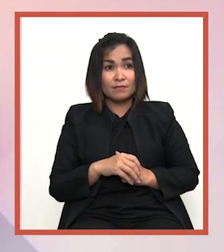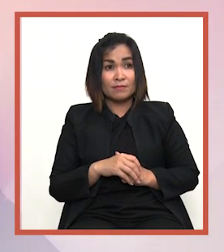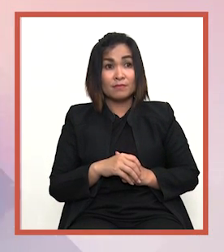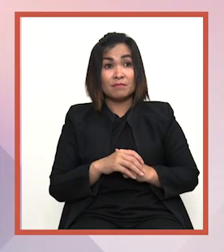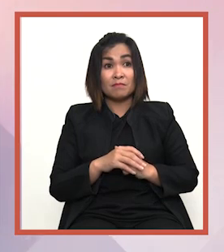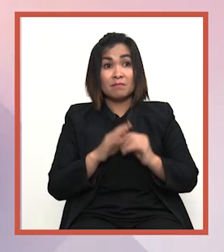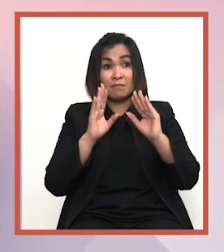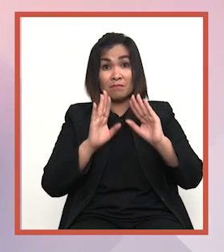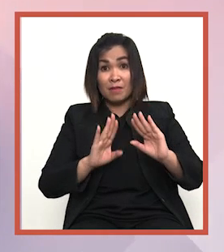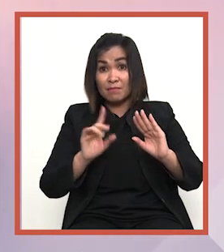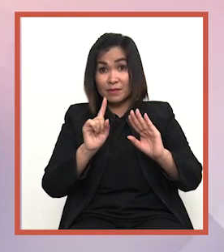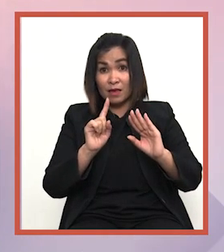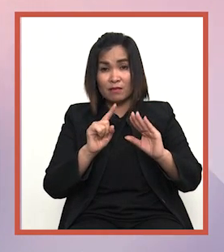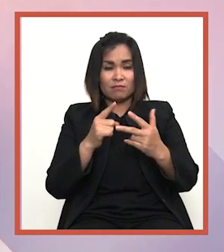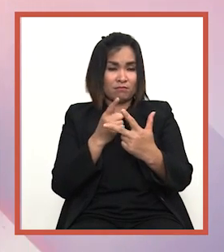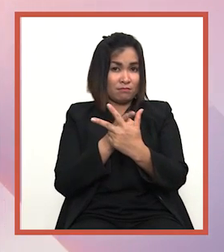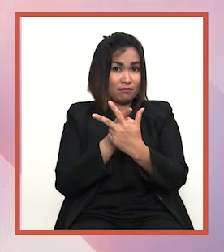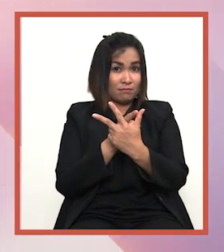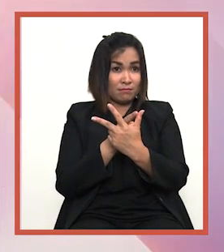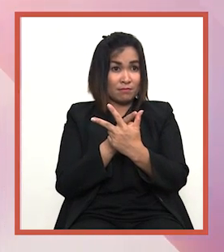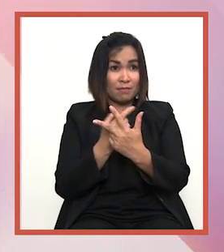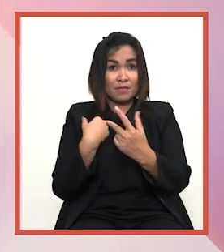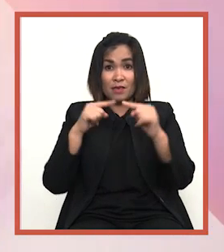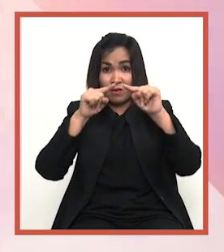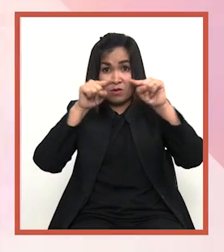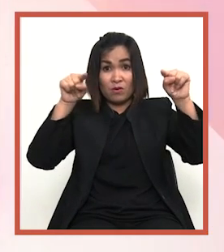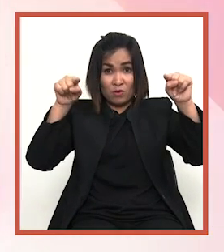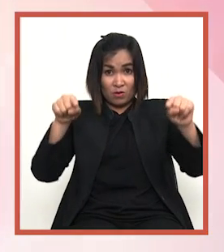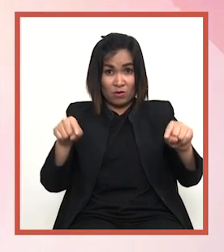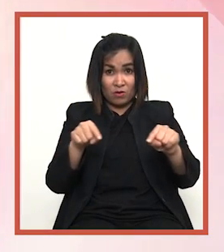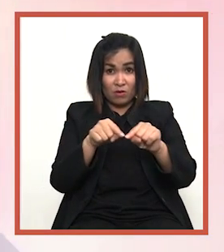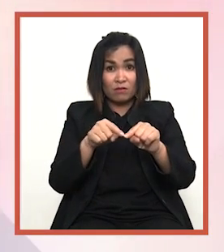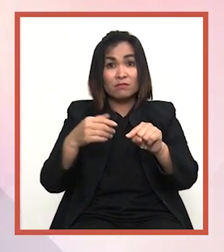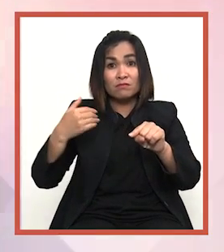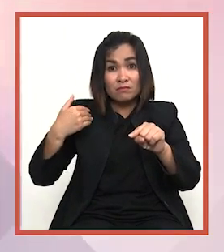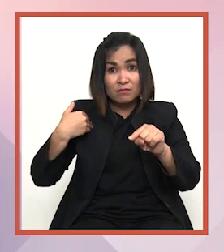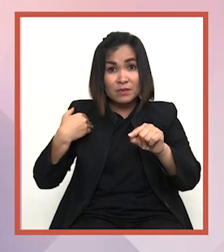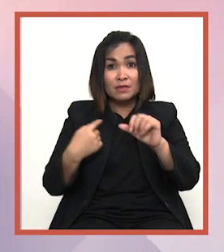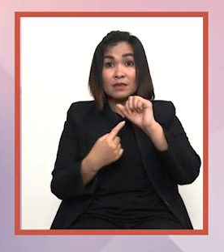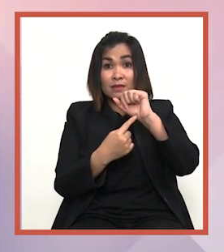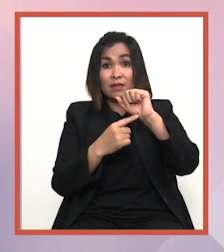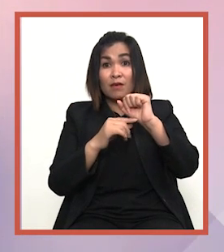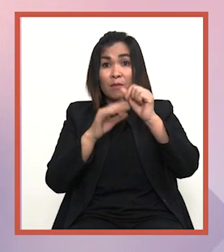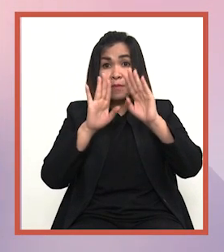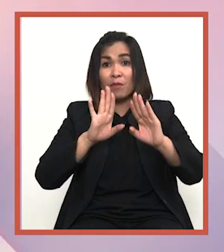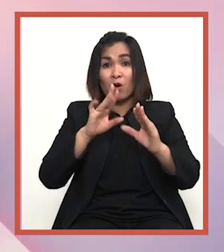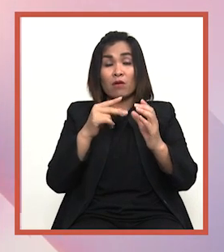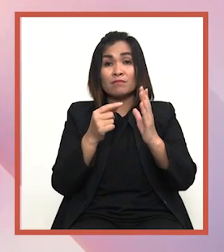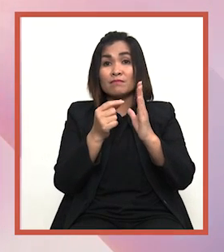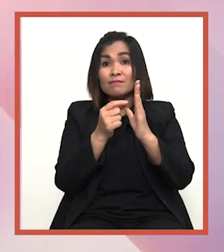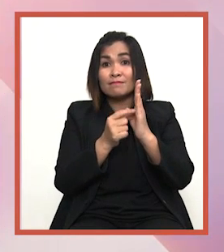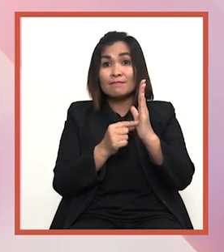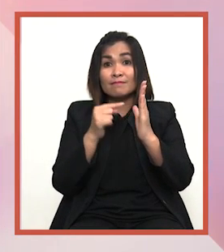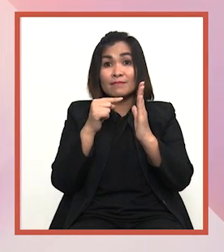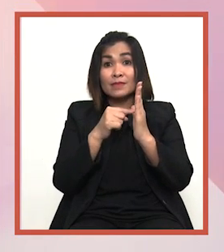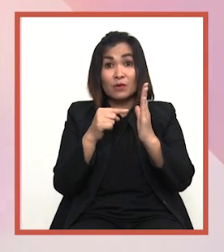ในแบบแรกนะครับแบบงานสมบูรณ์จะมีกล่องอุปกรณ์ครอบอยู่ด้านนอกมีสัญลักษณ์ของสวิตช์3ทางอยู่ด้านในนะครับ